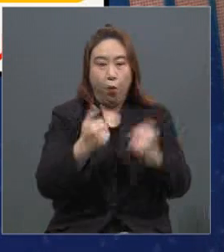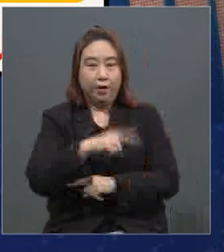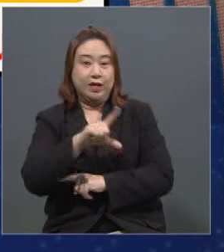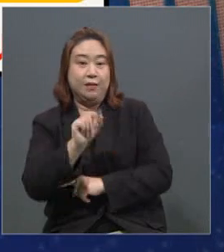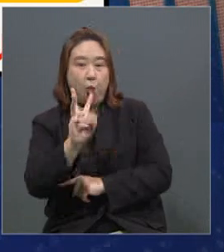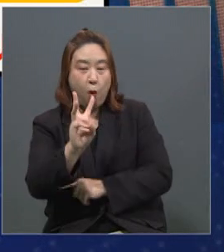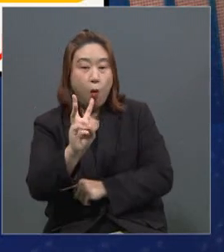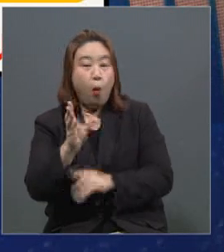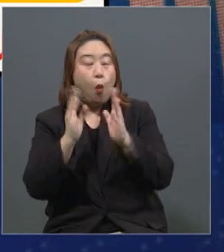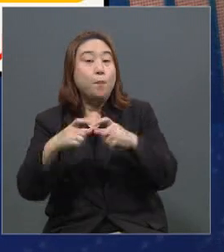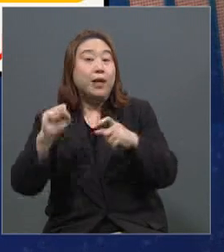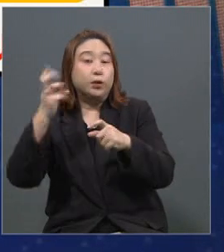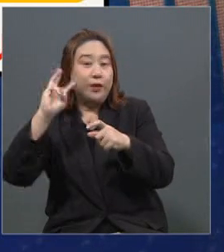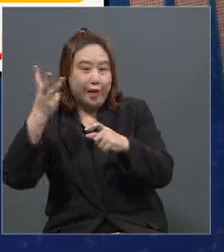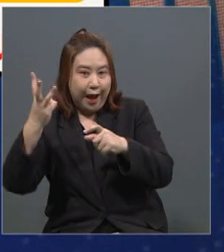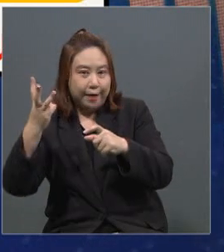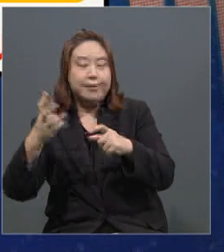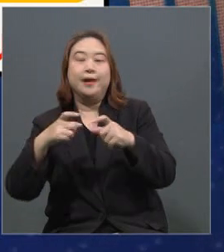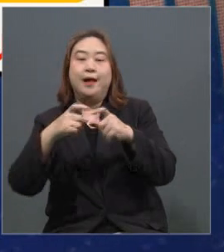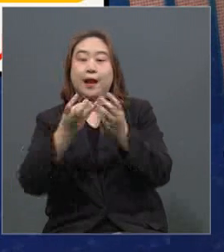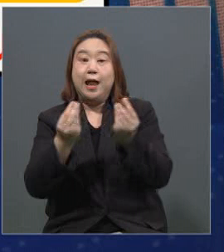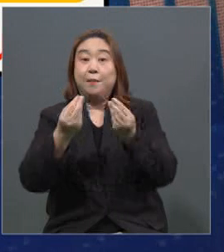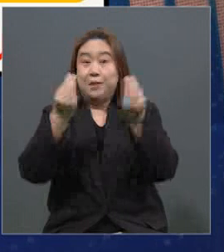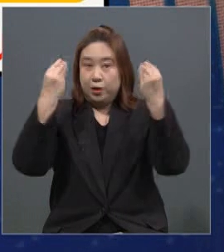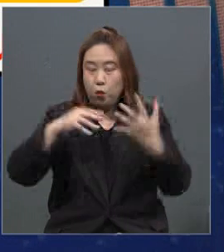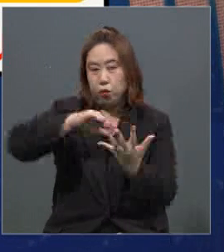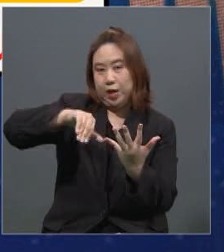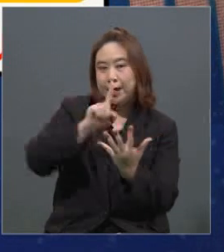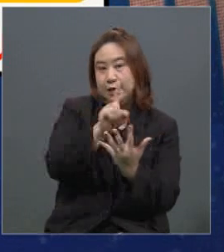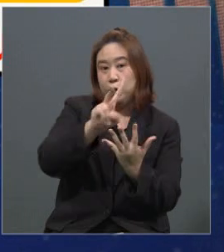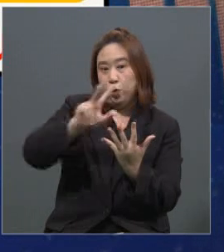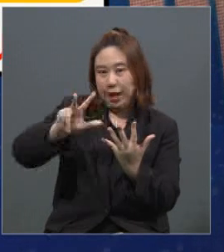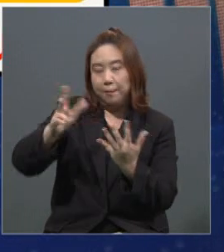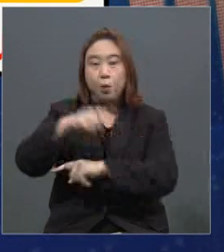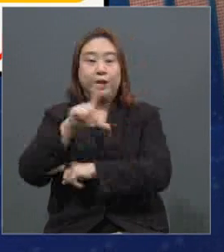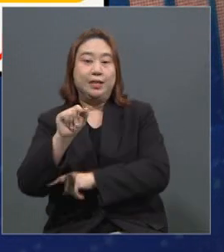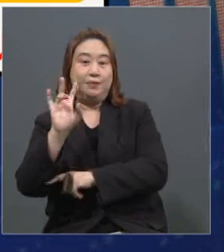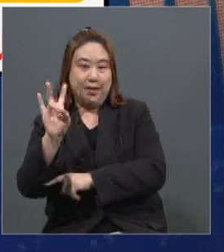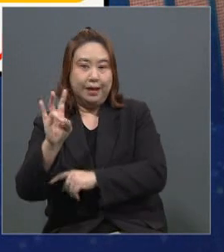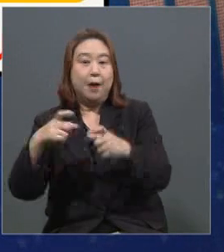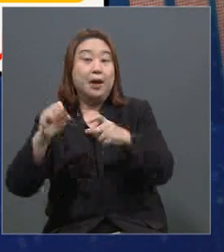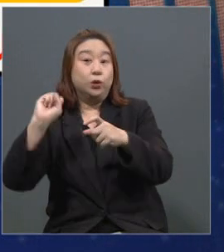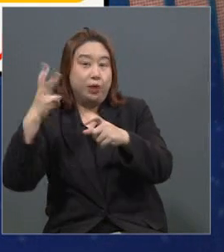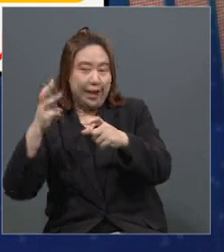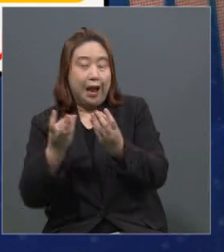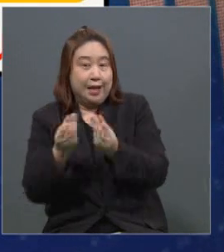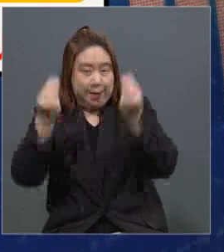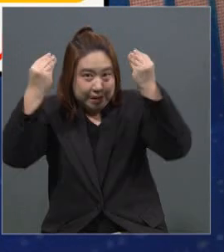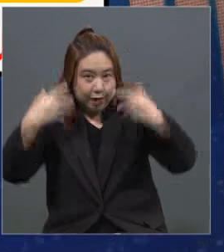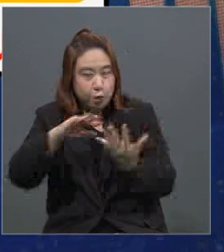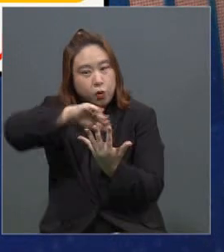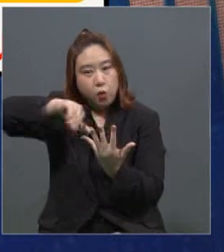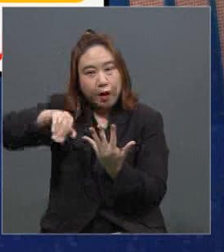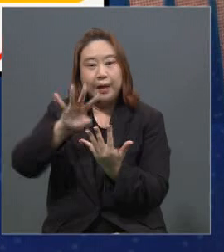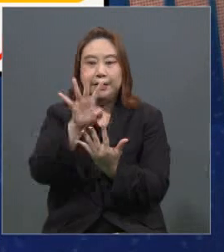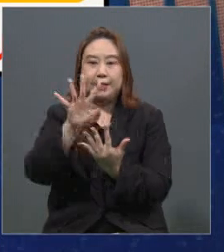เลขหับตประชาชนโท้ายด้วย4 4 5 6 7หว rebel 30 กัยายิ่ผู้ที่มีเลขหังบดประชาชน